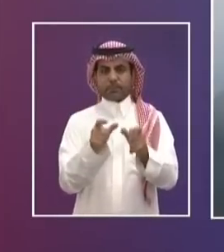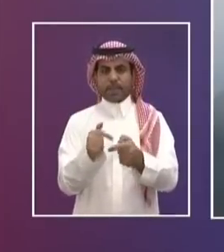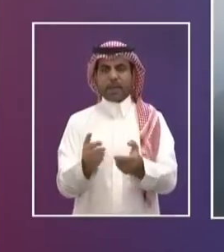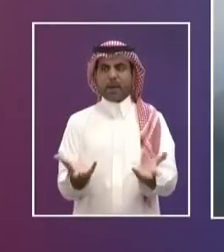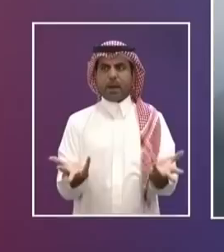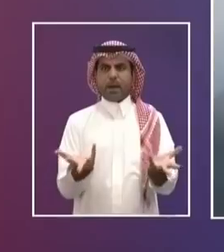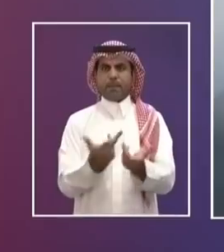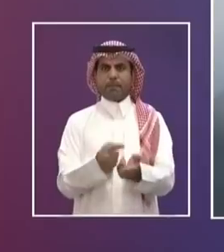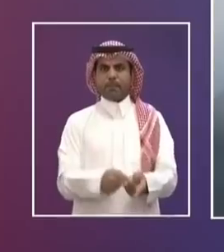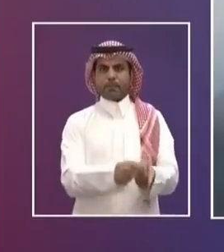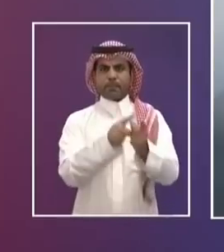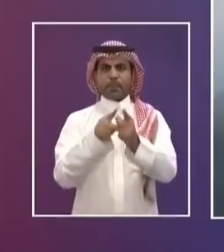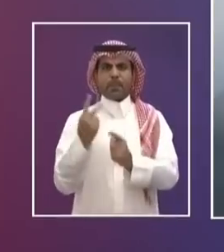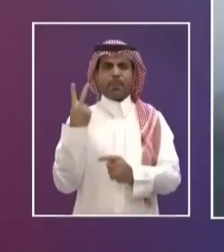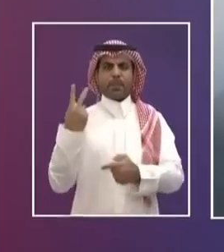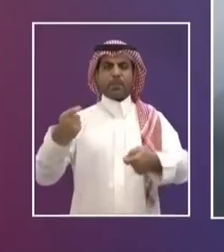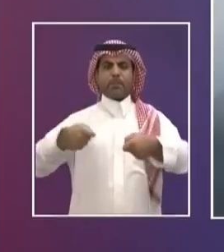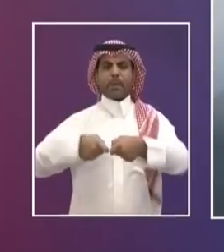حاليا